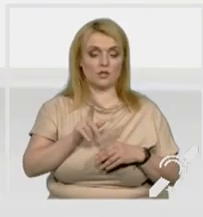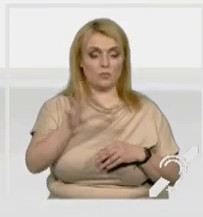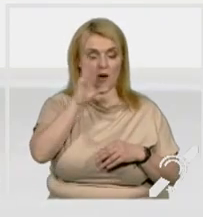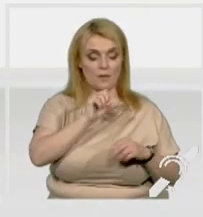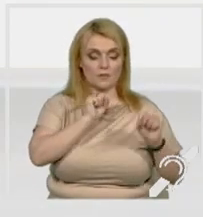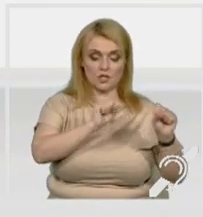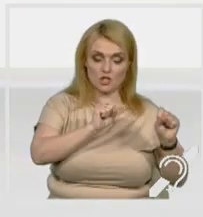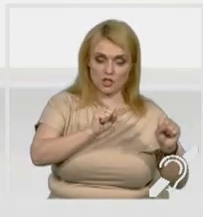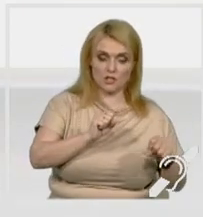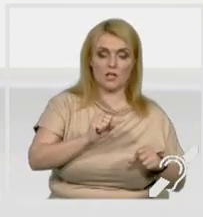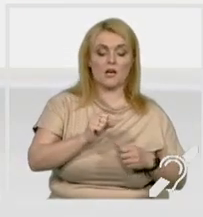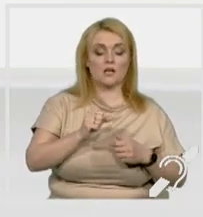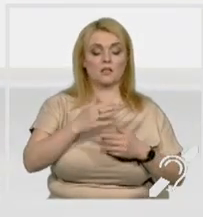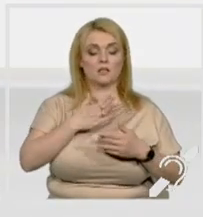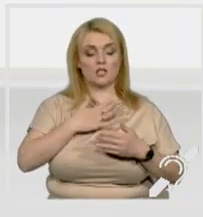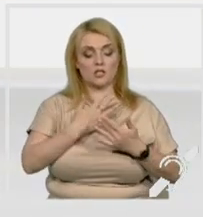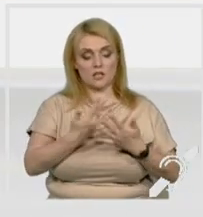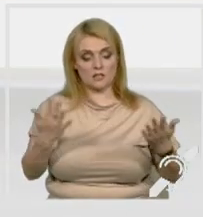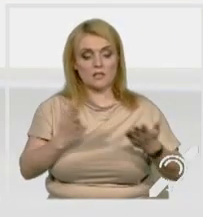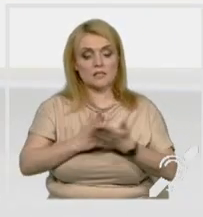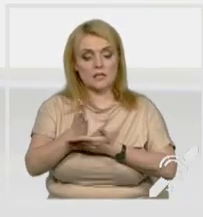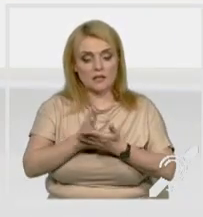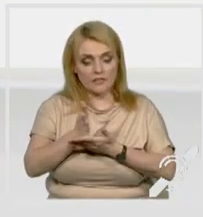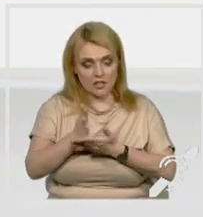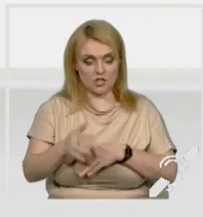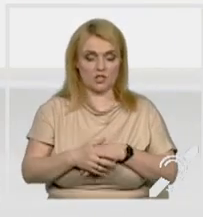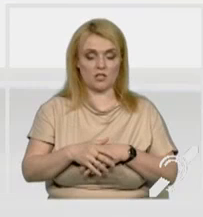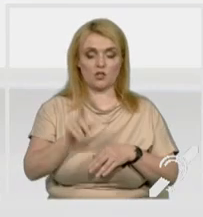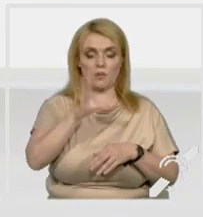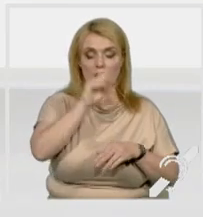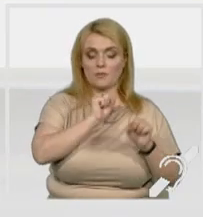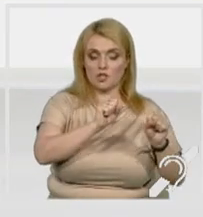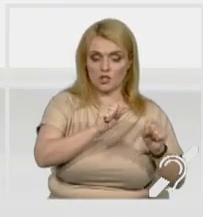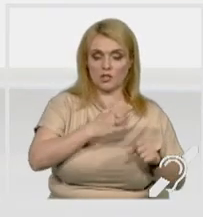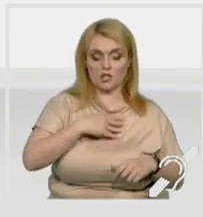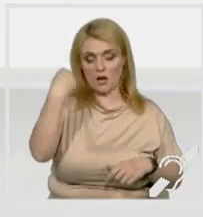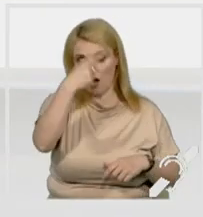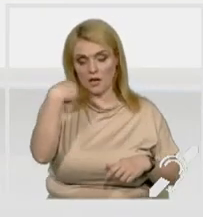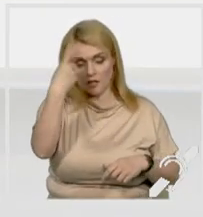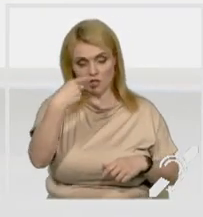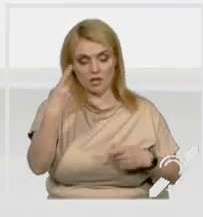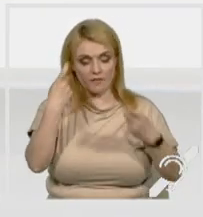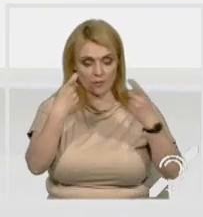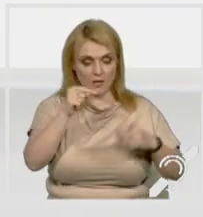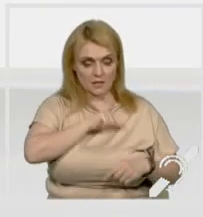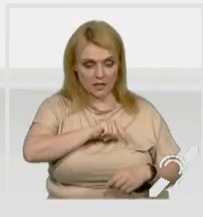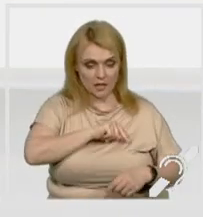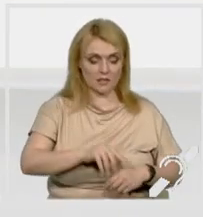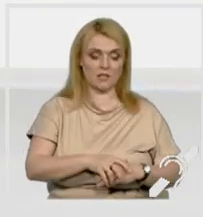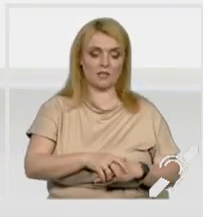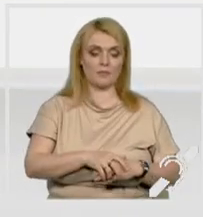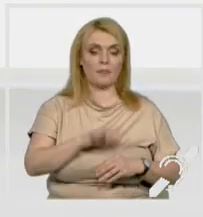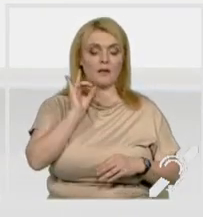protejăm serviciile publice să ne protejăm datele private la fel este important